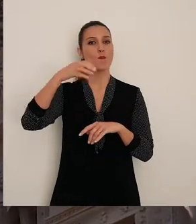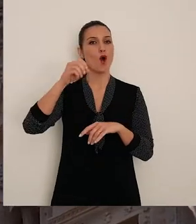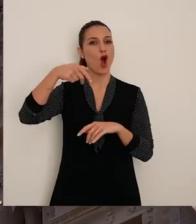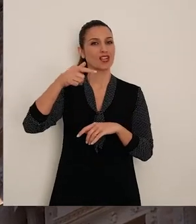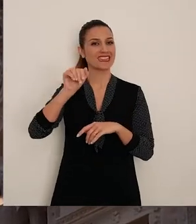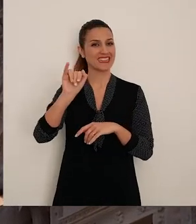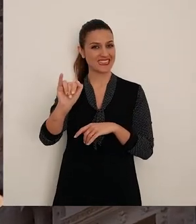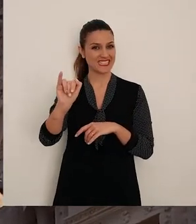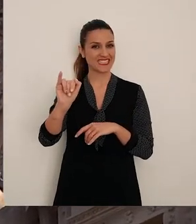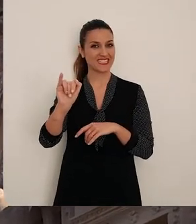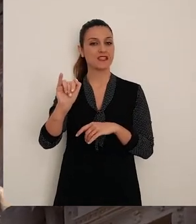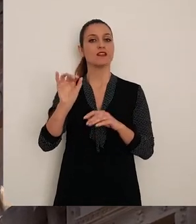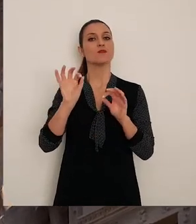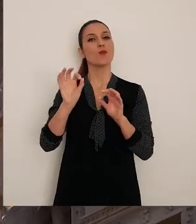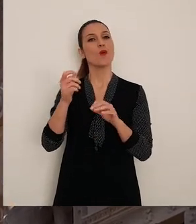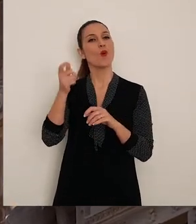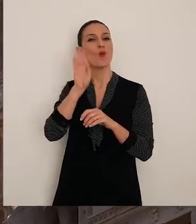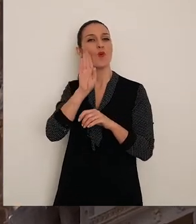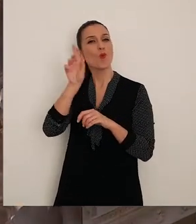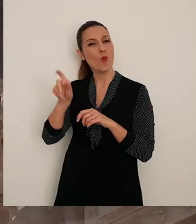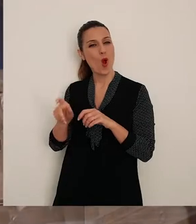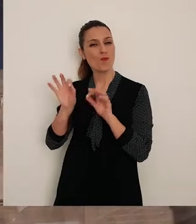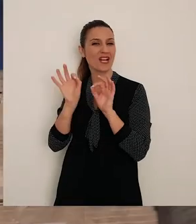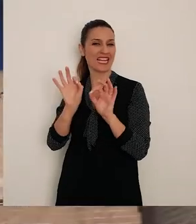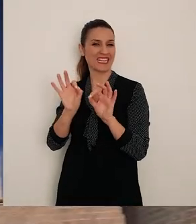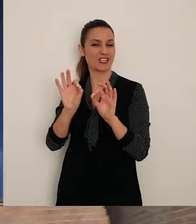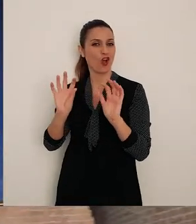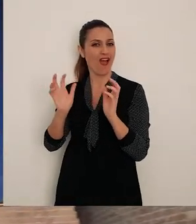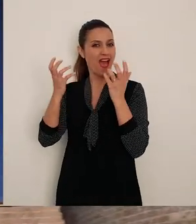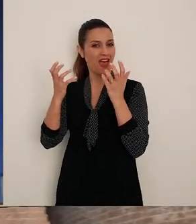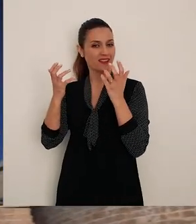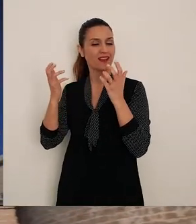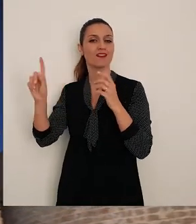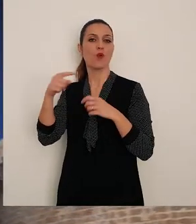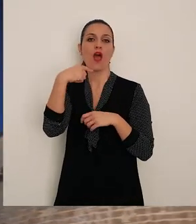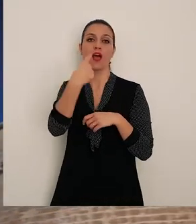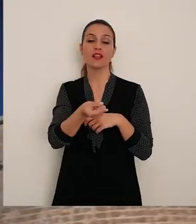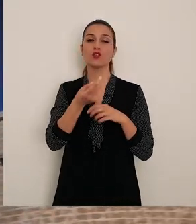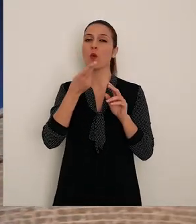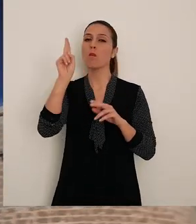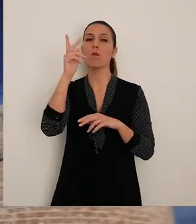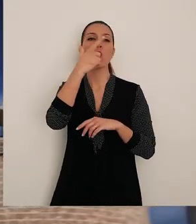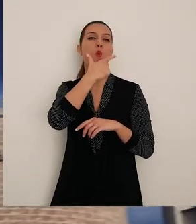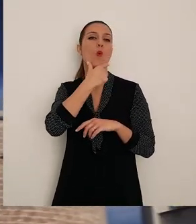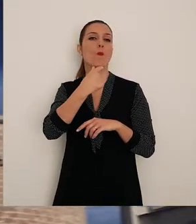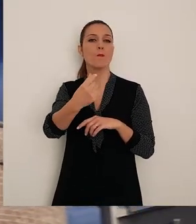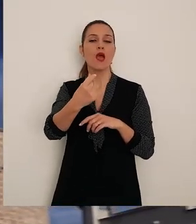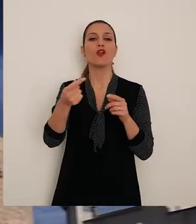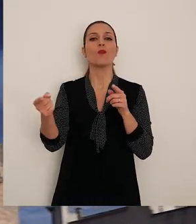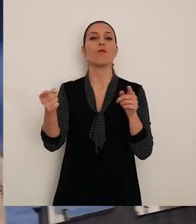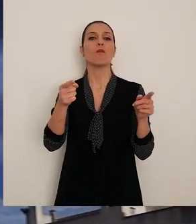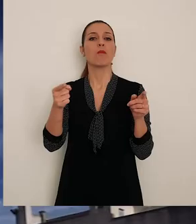Il Castello De Monti è considerato dal critico d'arte ottocentesco Bacile di Castiglione il più bel monumento di